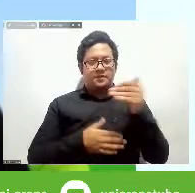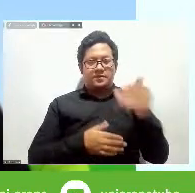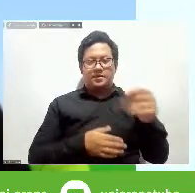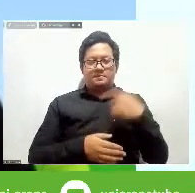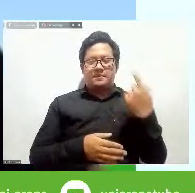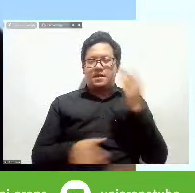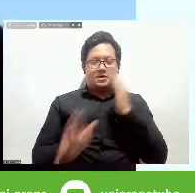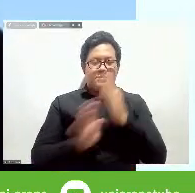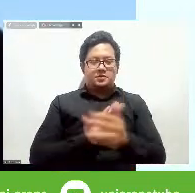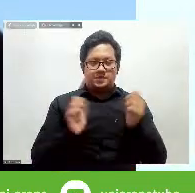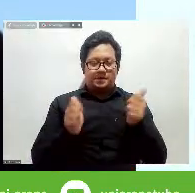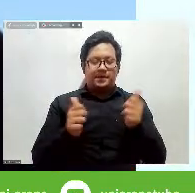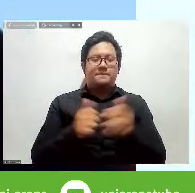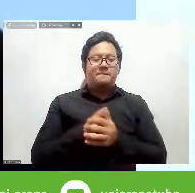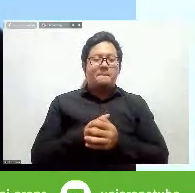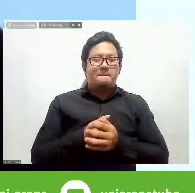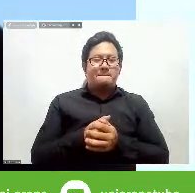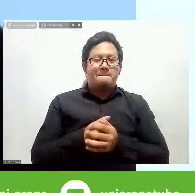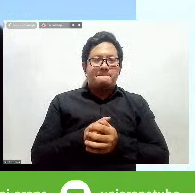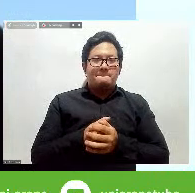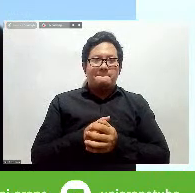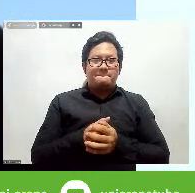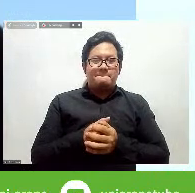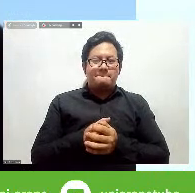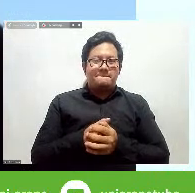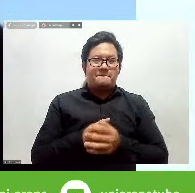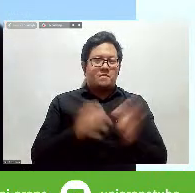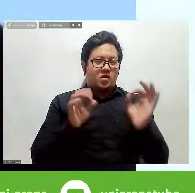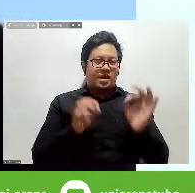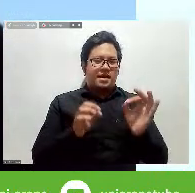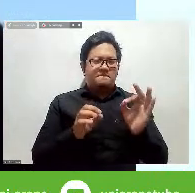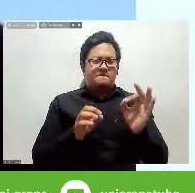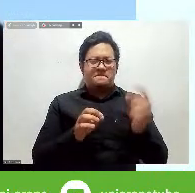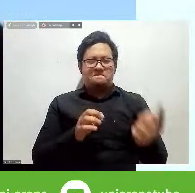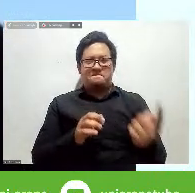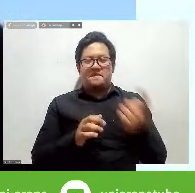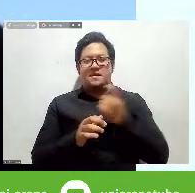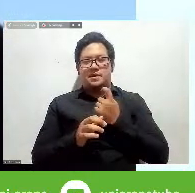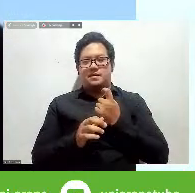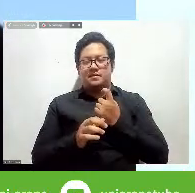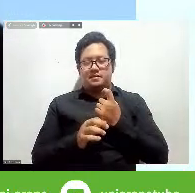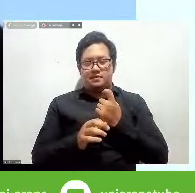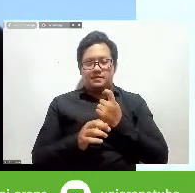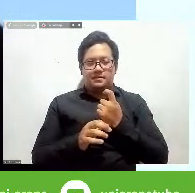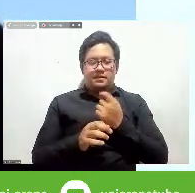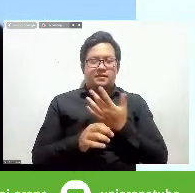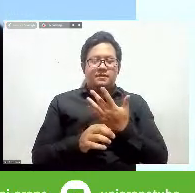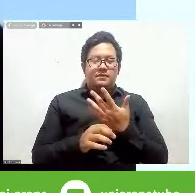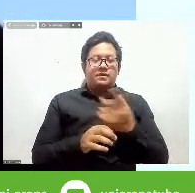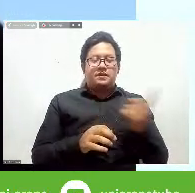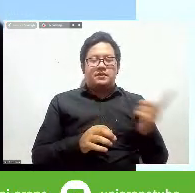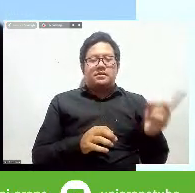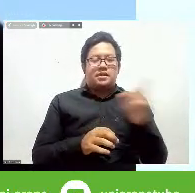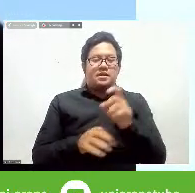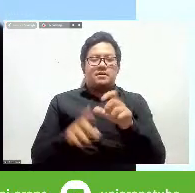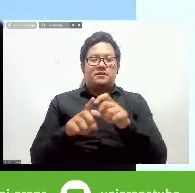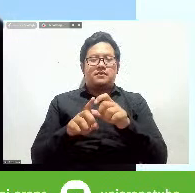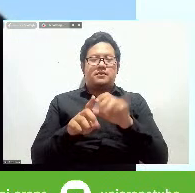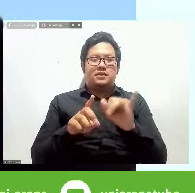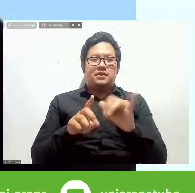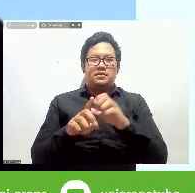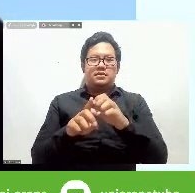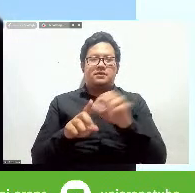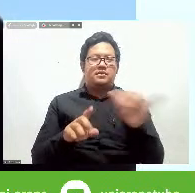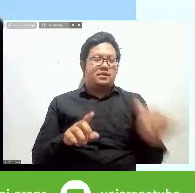ya Ini udah pertanyaan untuk padi di ini ternyata ini Pak